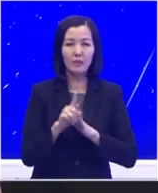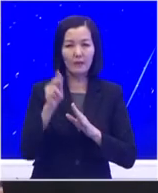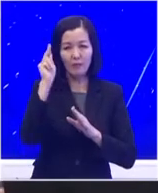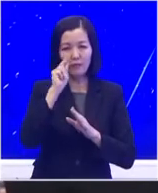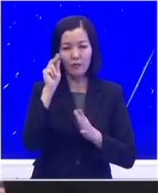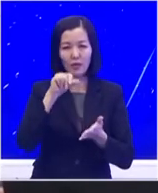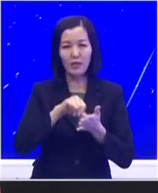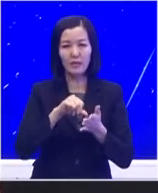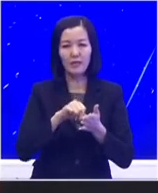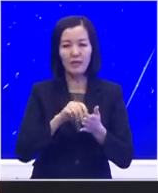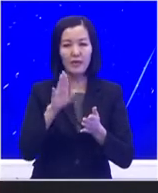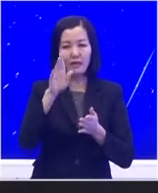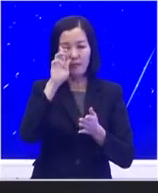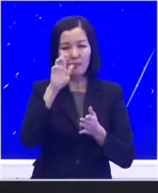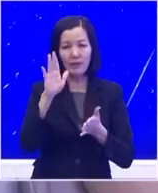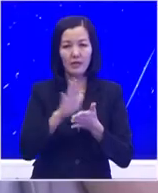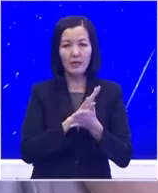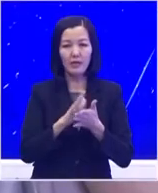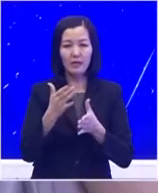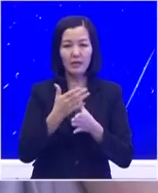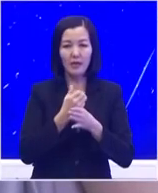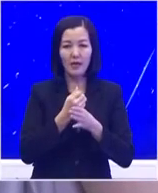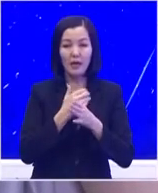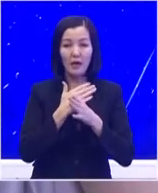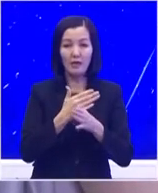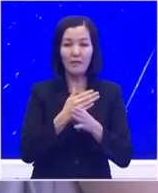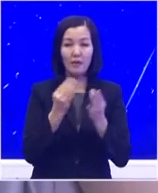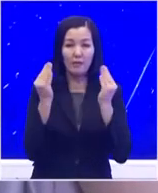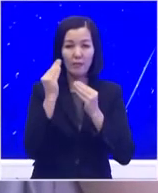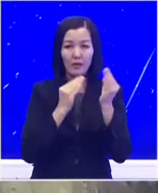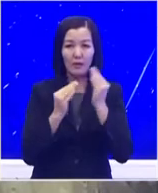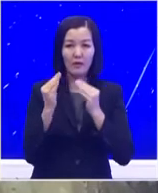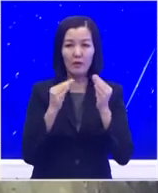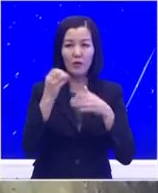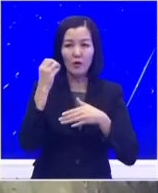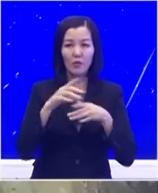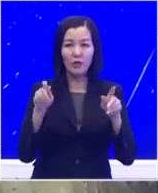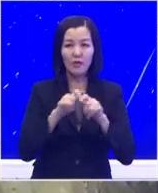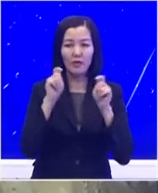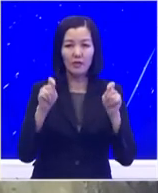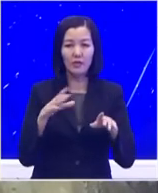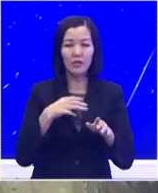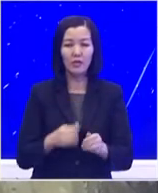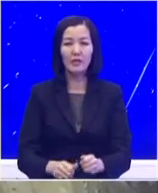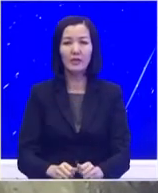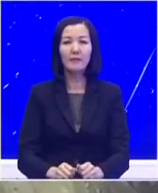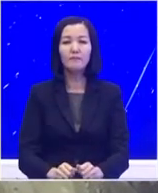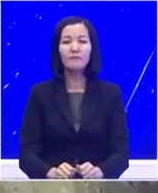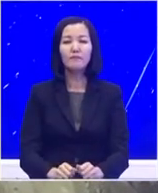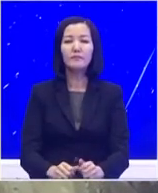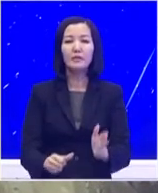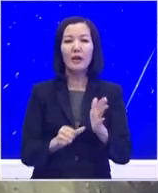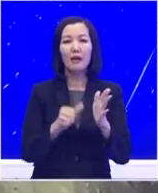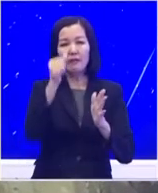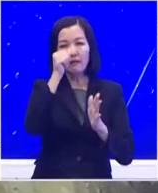курстан өтті. Мемлекеттік гранттың көмегімен бетерлі орталығын ашты. 6 ай бұрын мен бизнес бастауда көп балалы